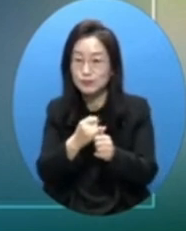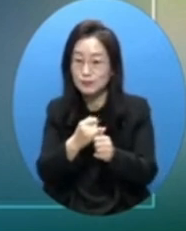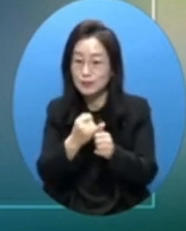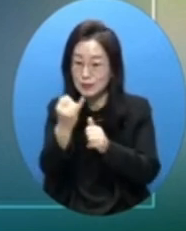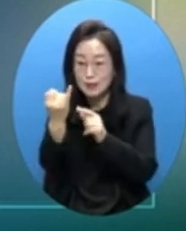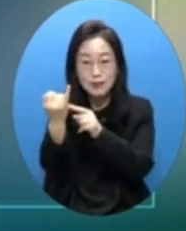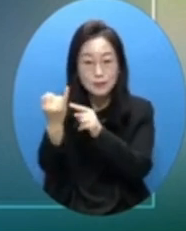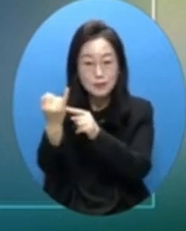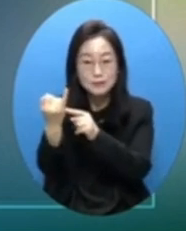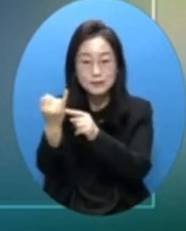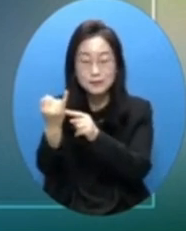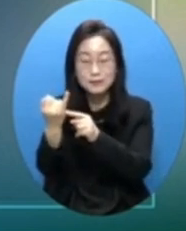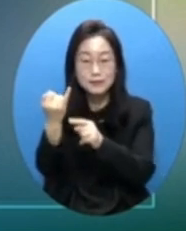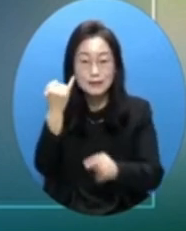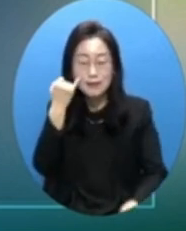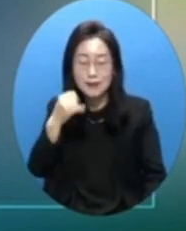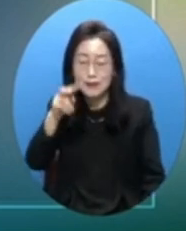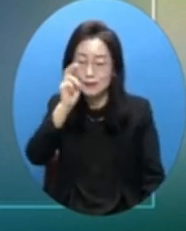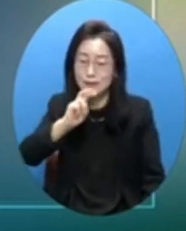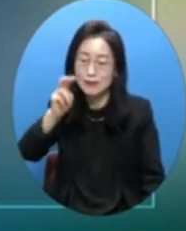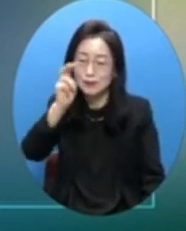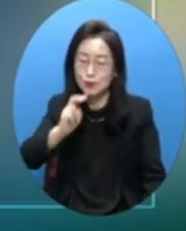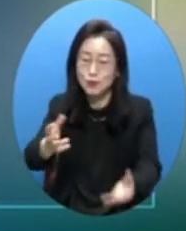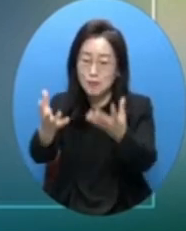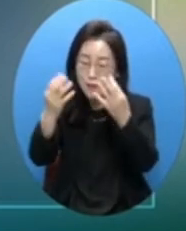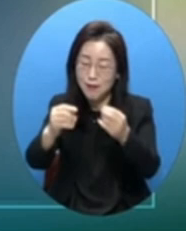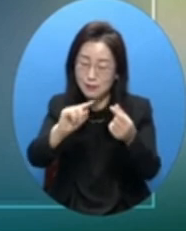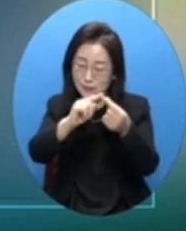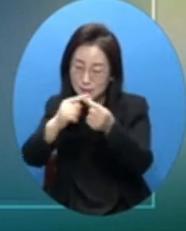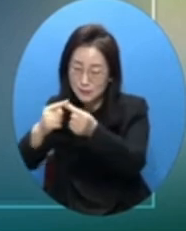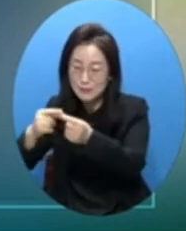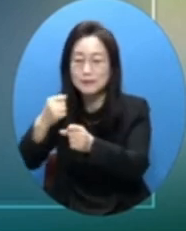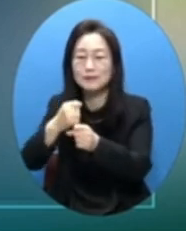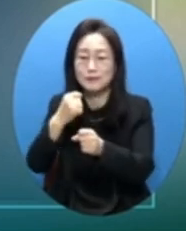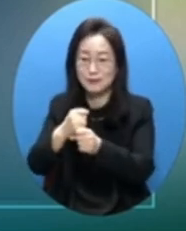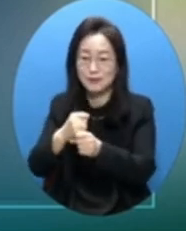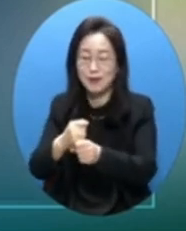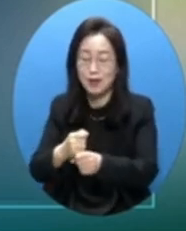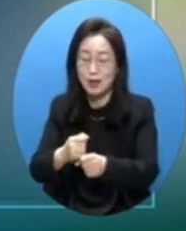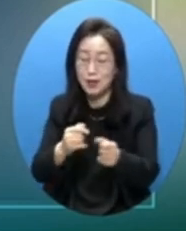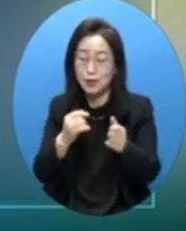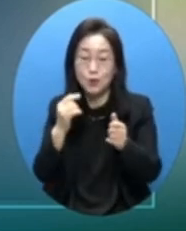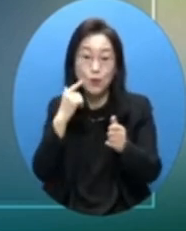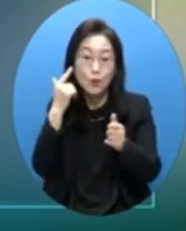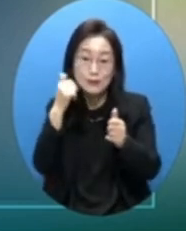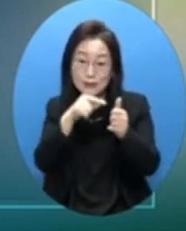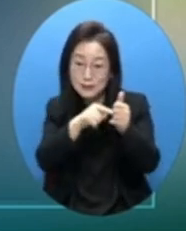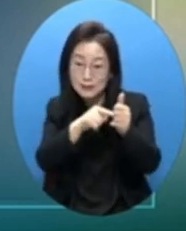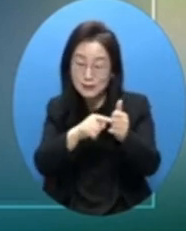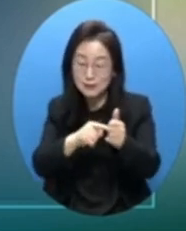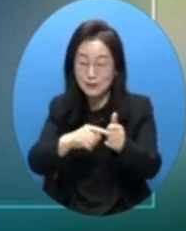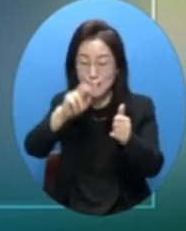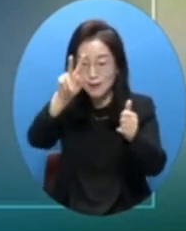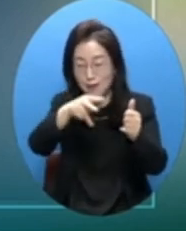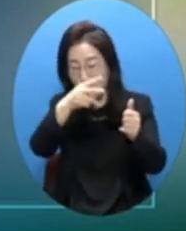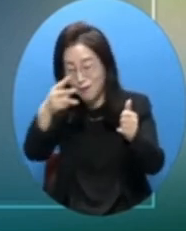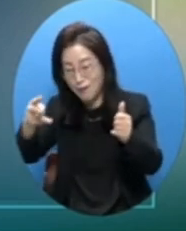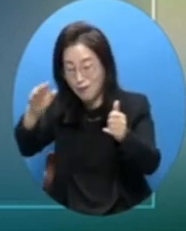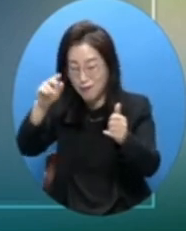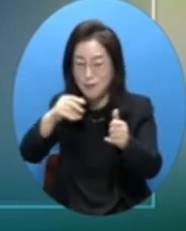사모님은 찬송을 많이 작사를 하고 목사님은 많이 작곡을 하시고